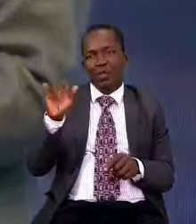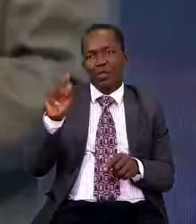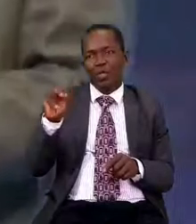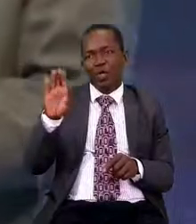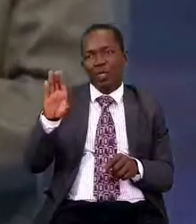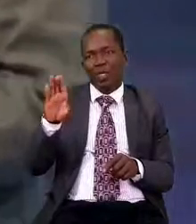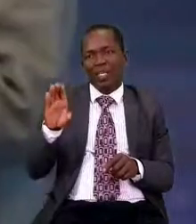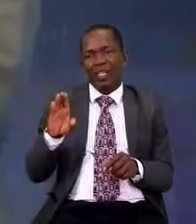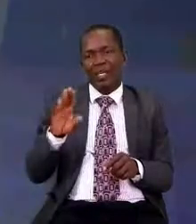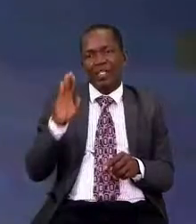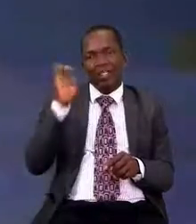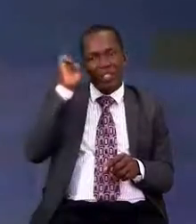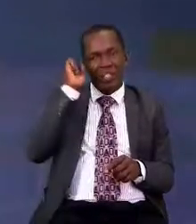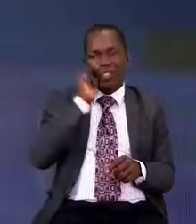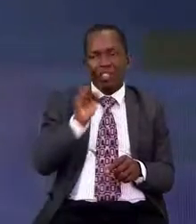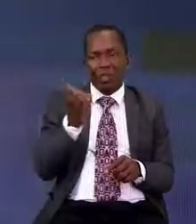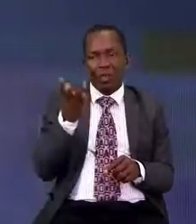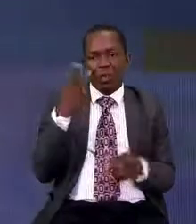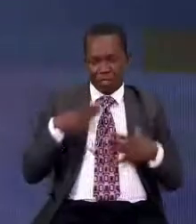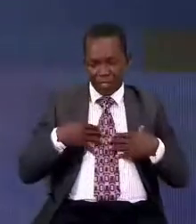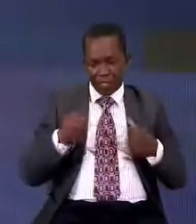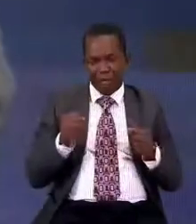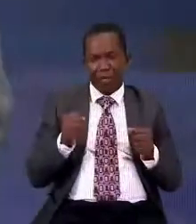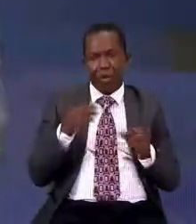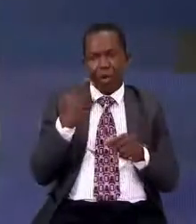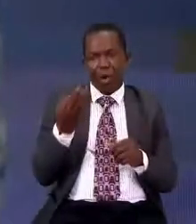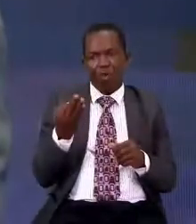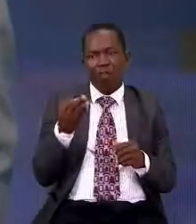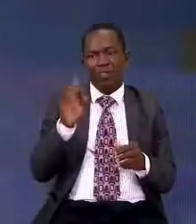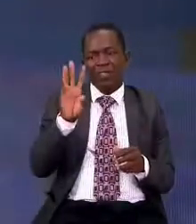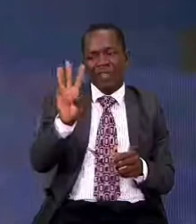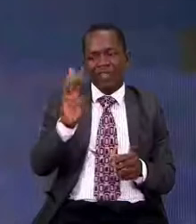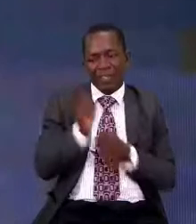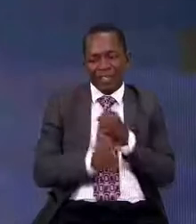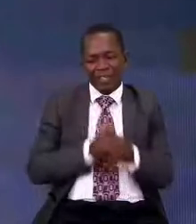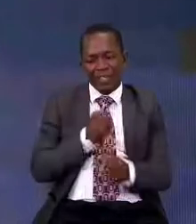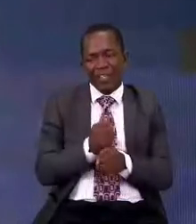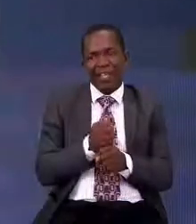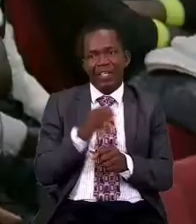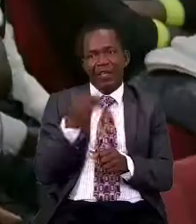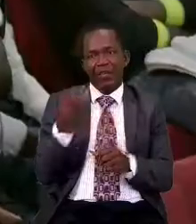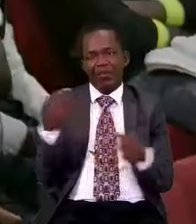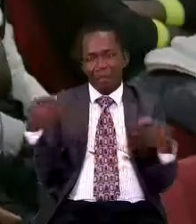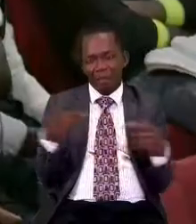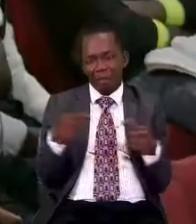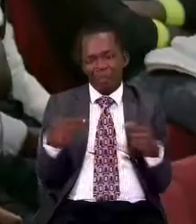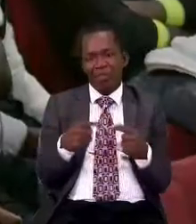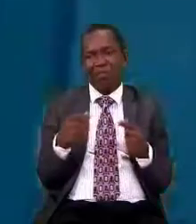dernière, douloureuse, et qu'elle s'adresse à nous.